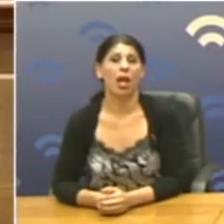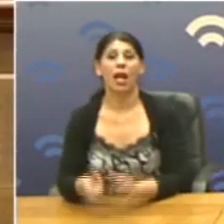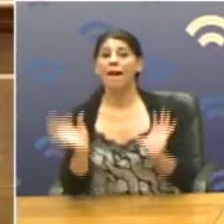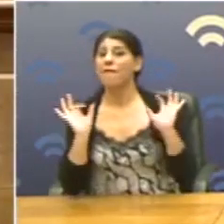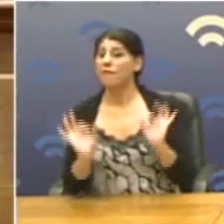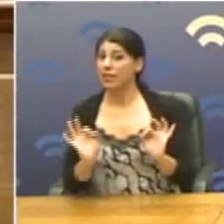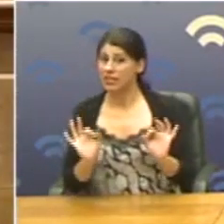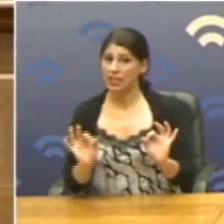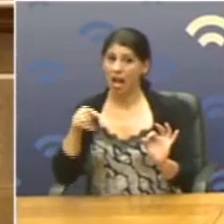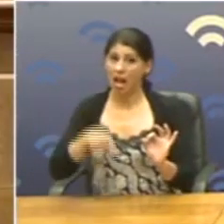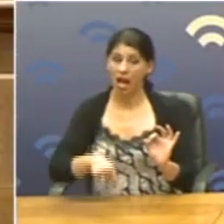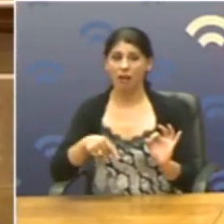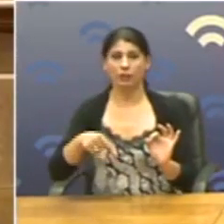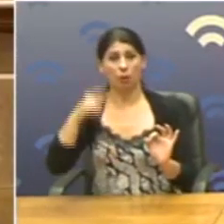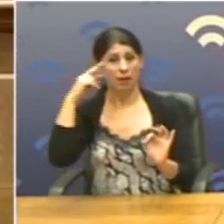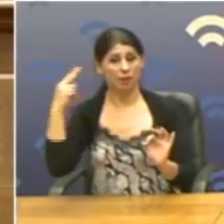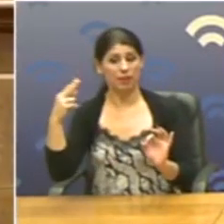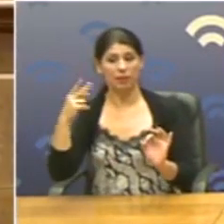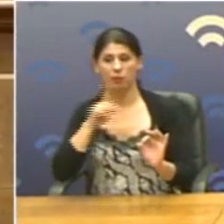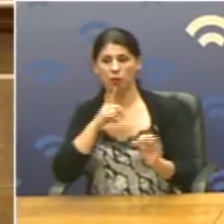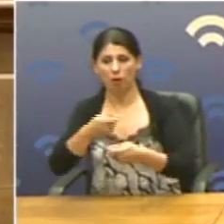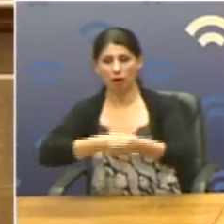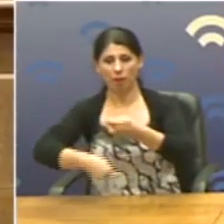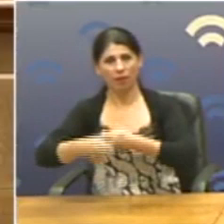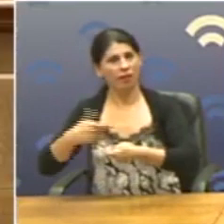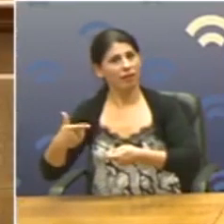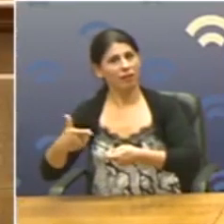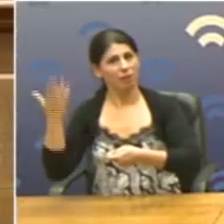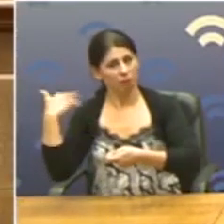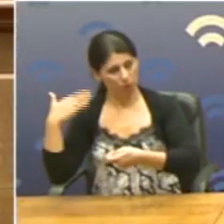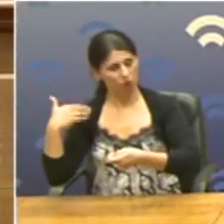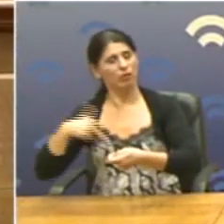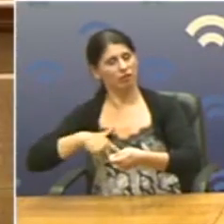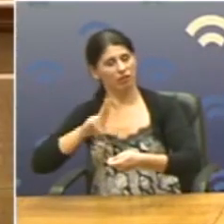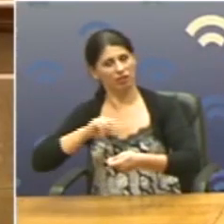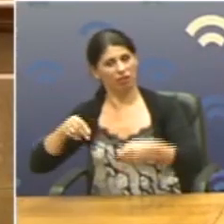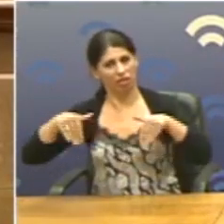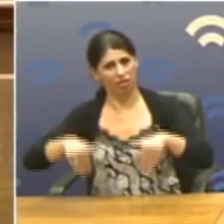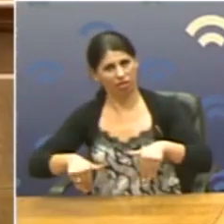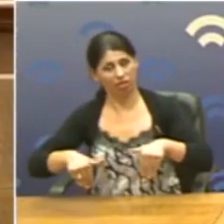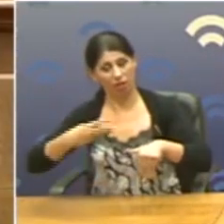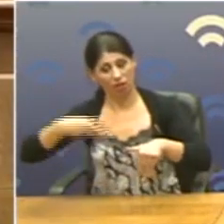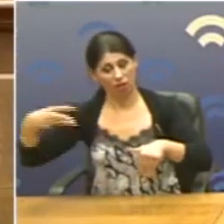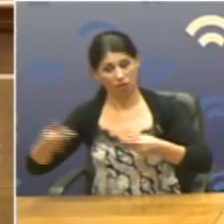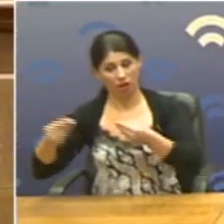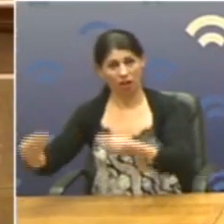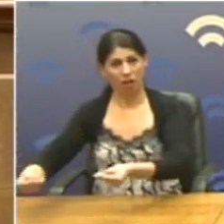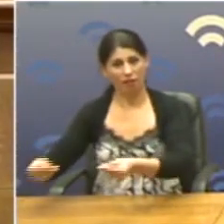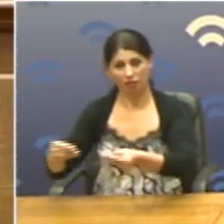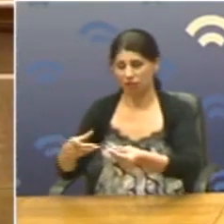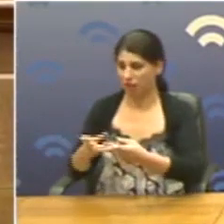το πανεπιστήμιο επιχείρηση υπηρέτησαν και οι προηγούμενες κυβερνήσεις και ο ΣΥΡΙΖΑ που είχε δώσει άσυλο στα